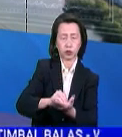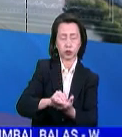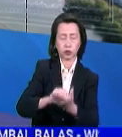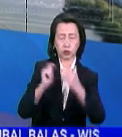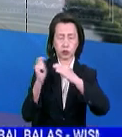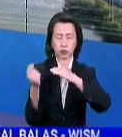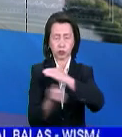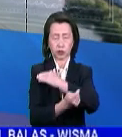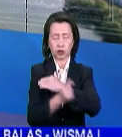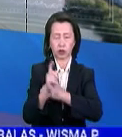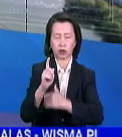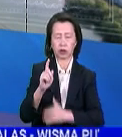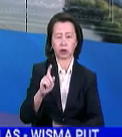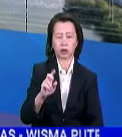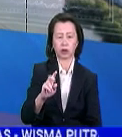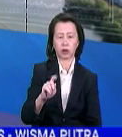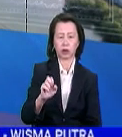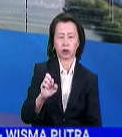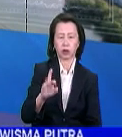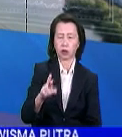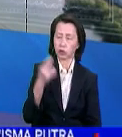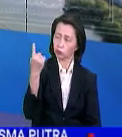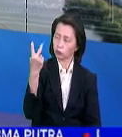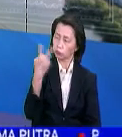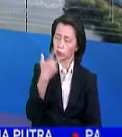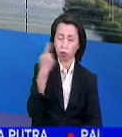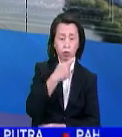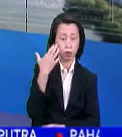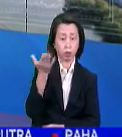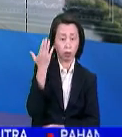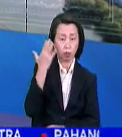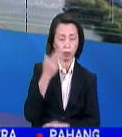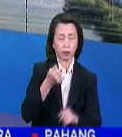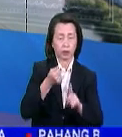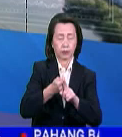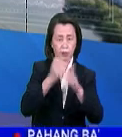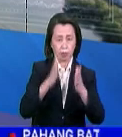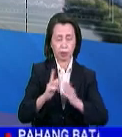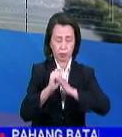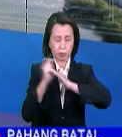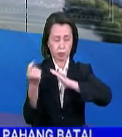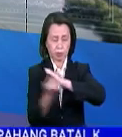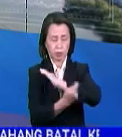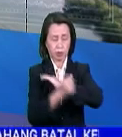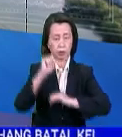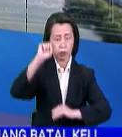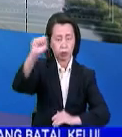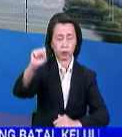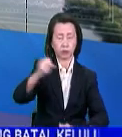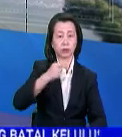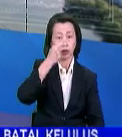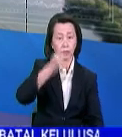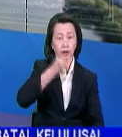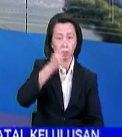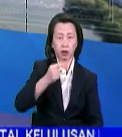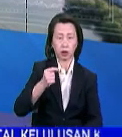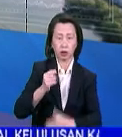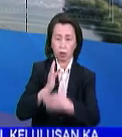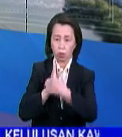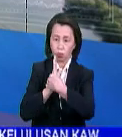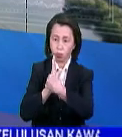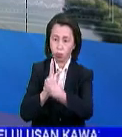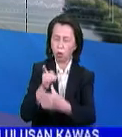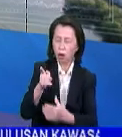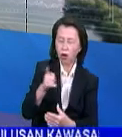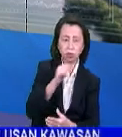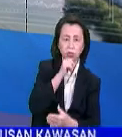berhampiran bandaraya Kota Kinabalu sejak beberapa hari lepas pengarah taman-taman Sabah dokter makelarin lelaki berkata jeruk Fauzi itu